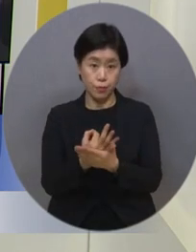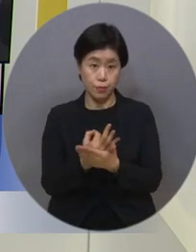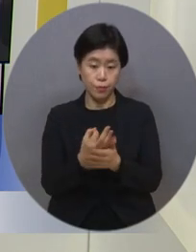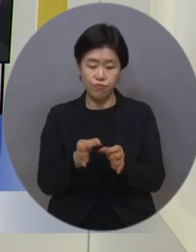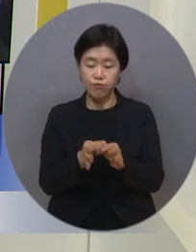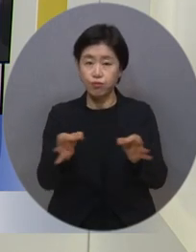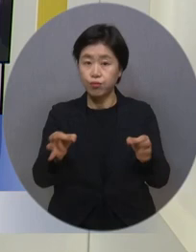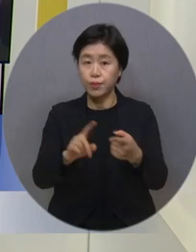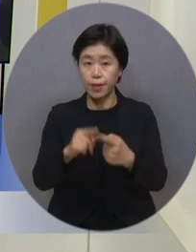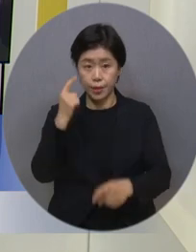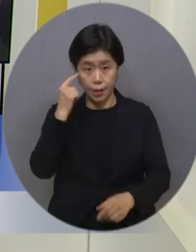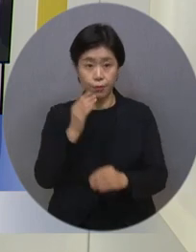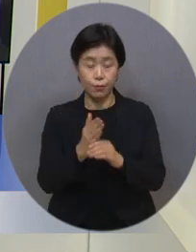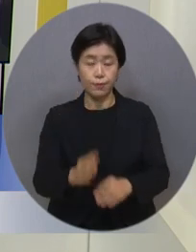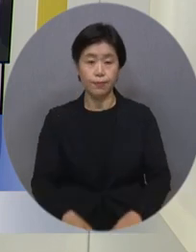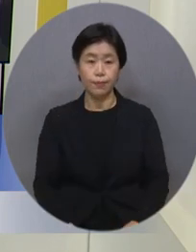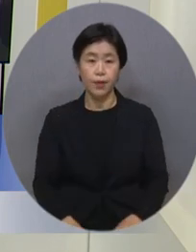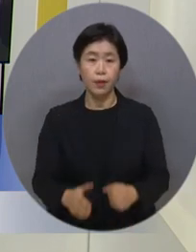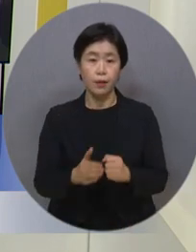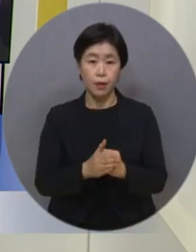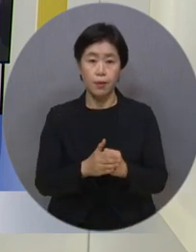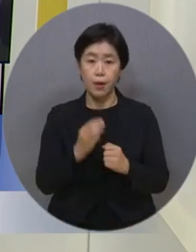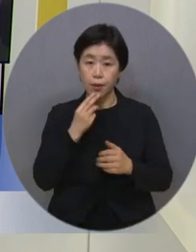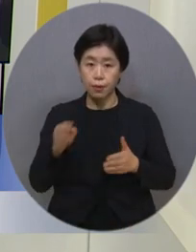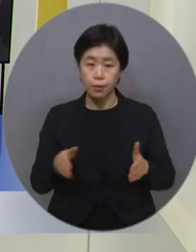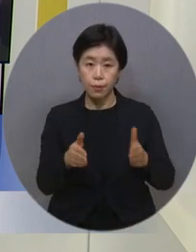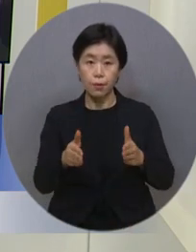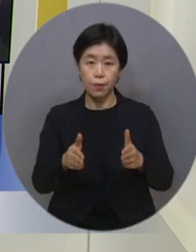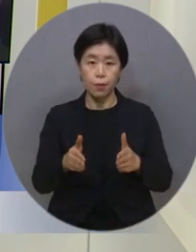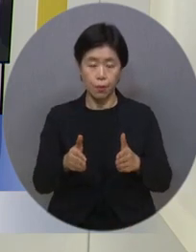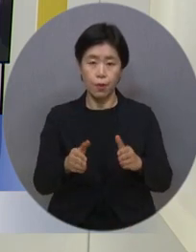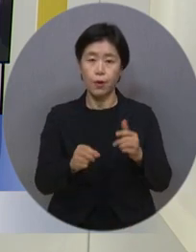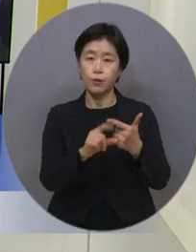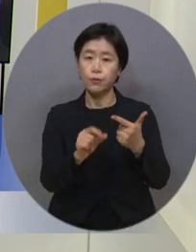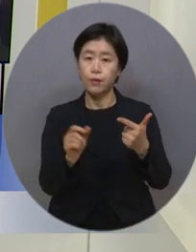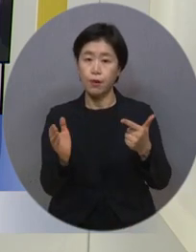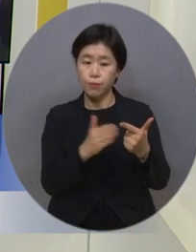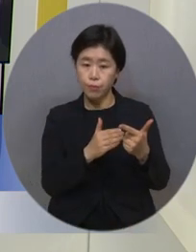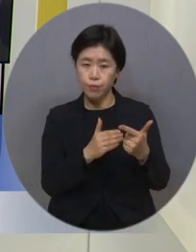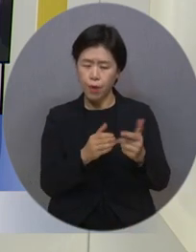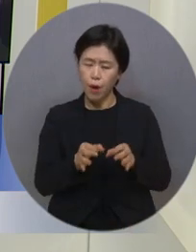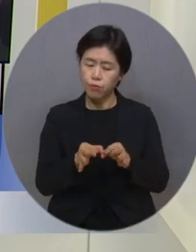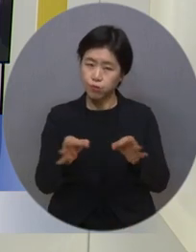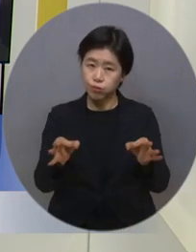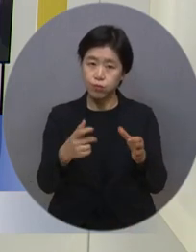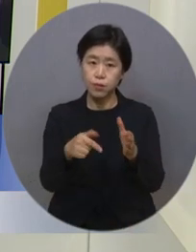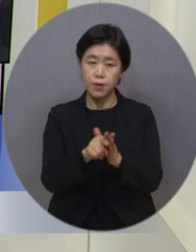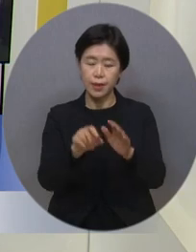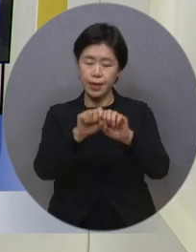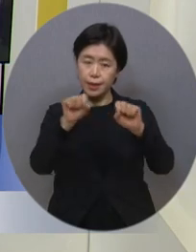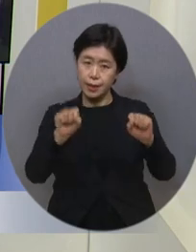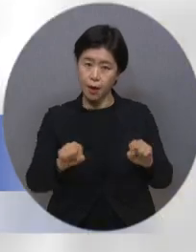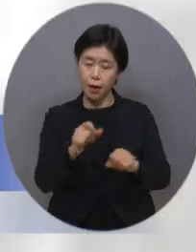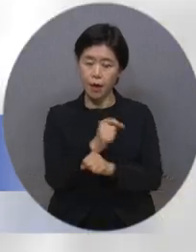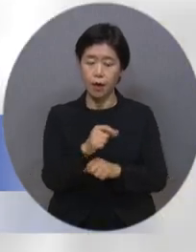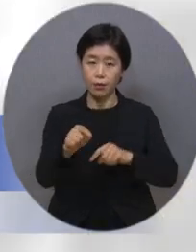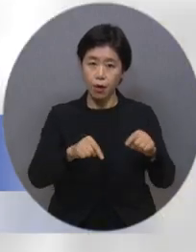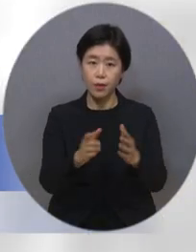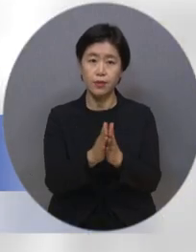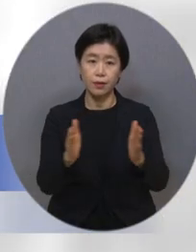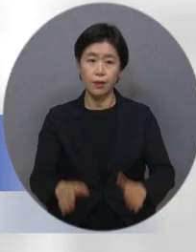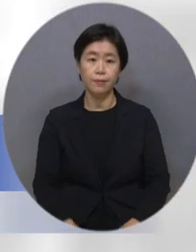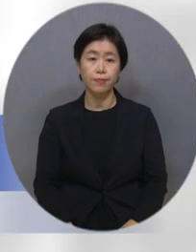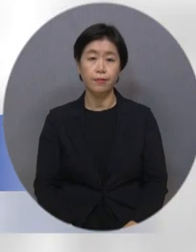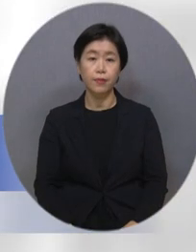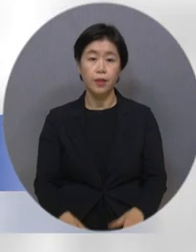지급을 추진합니다 이에 따라 경기도는 오는 6월 지급을 위한 시스템 준비 등 행정 절차에 들어갔는데요이